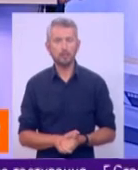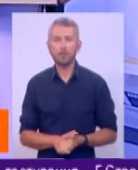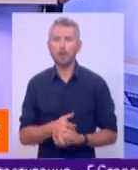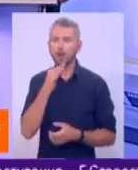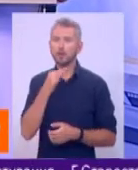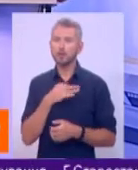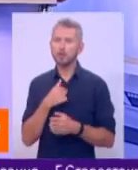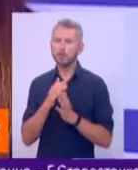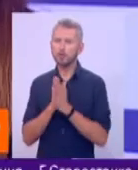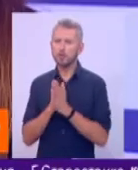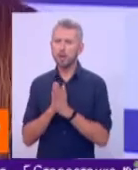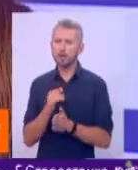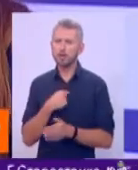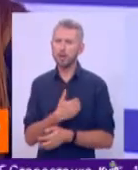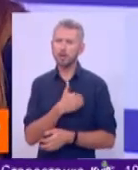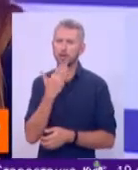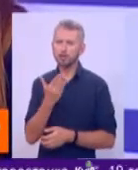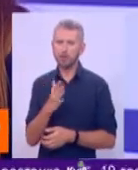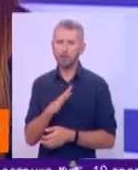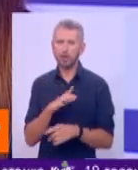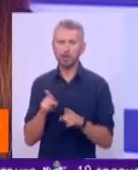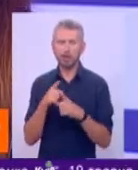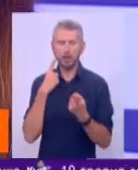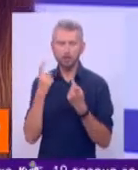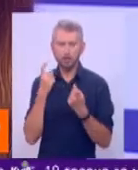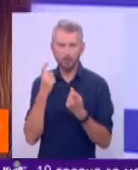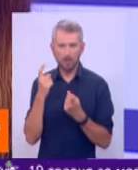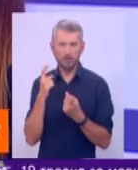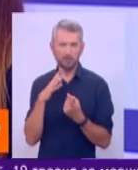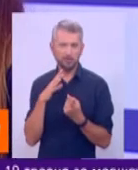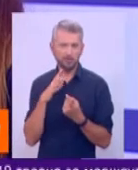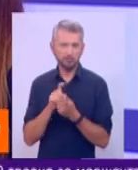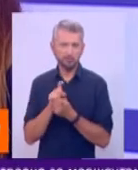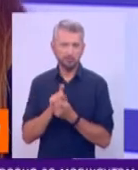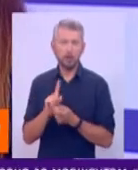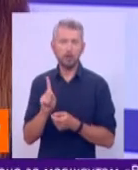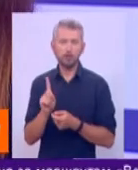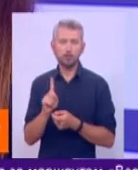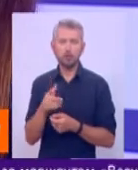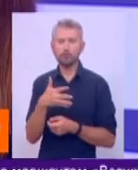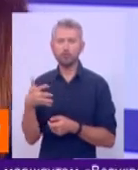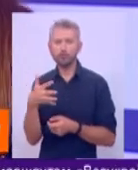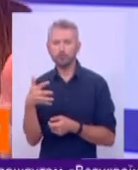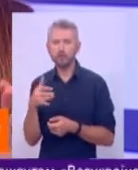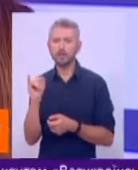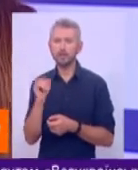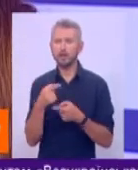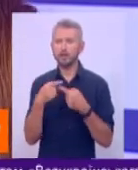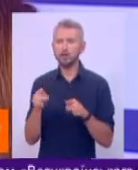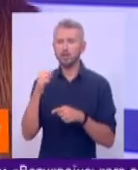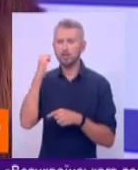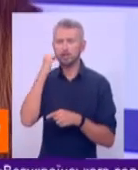Скажіть мені, будь ласка, от я хотіла запитати, була така інформація, крутилась в певний момент про те, що хрущівки і інші